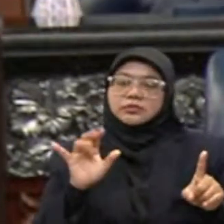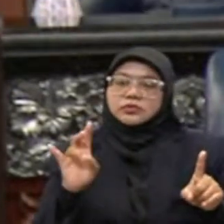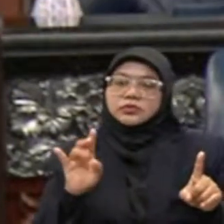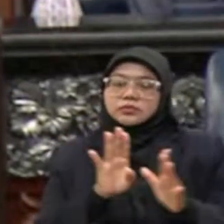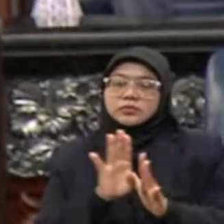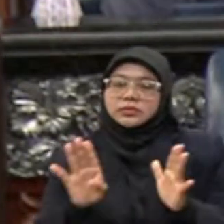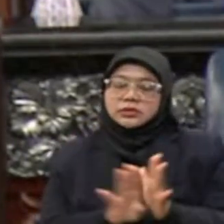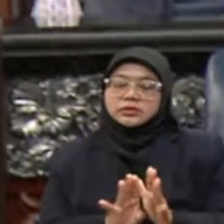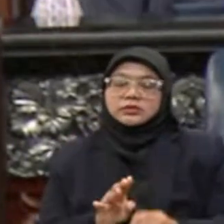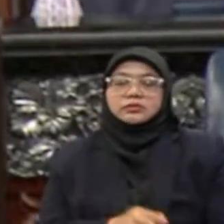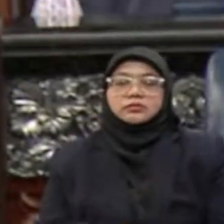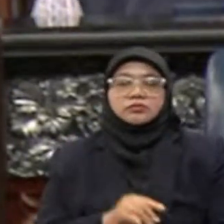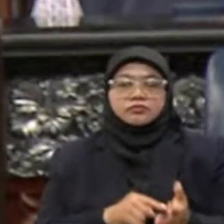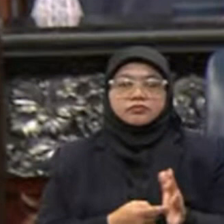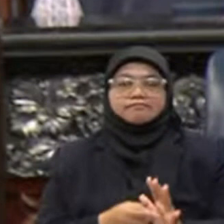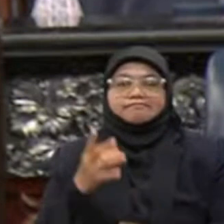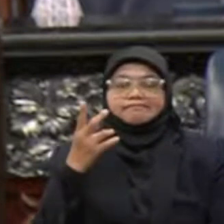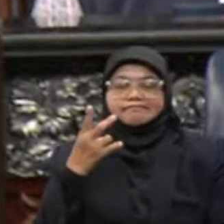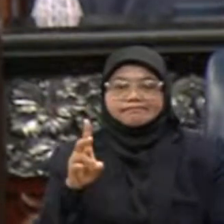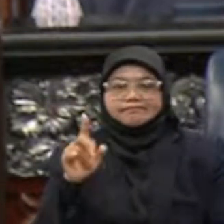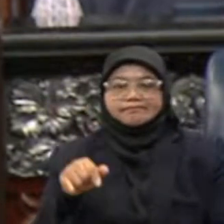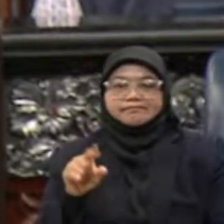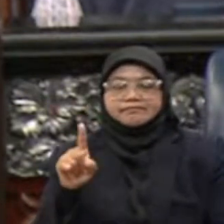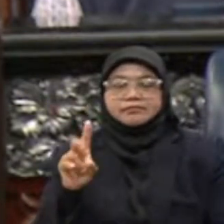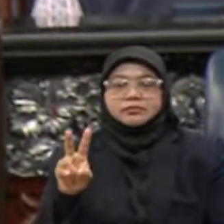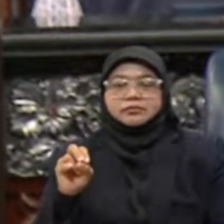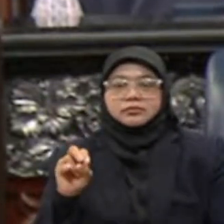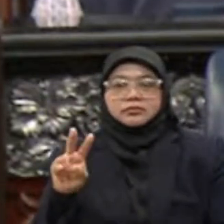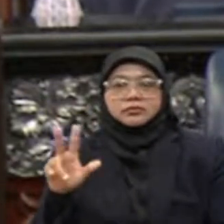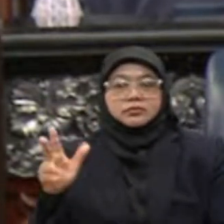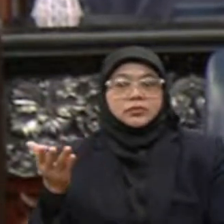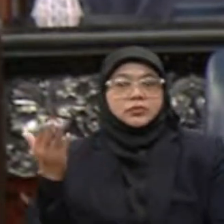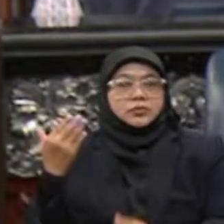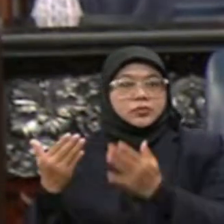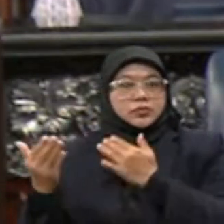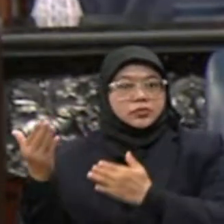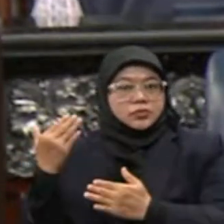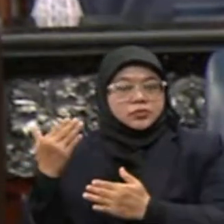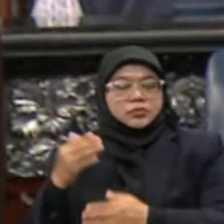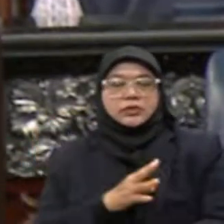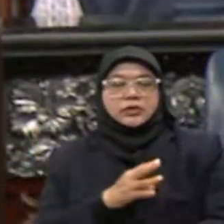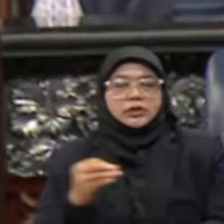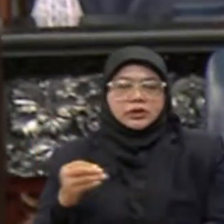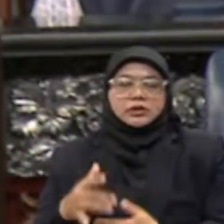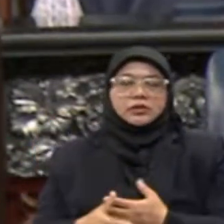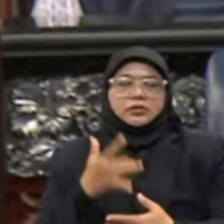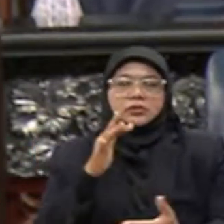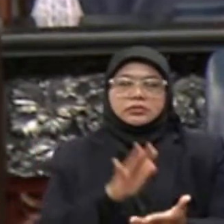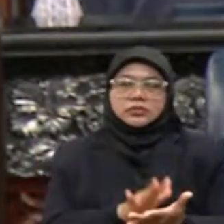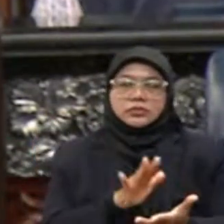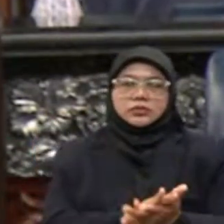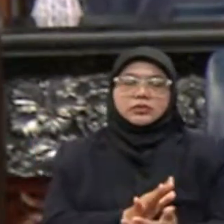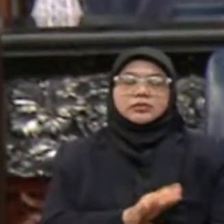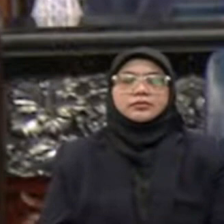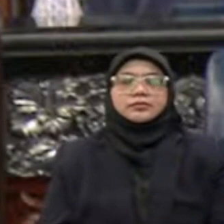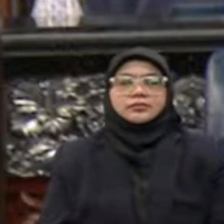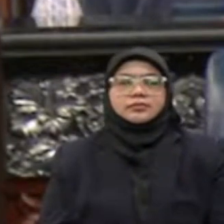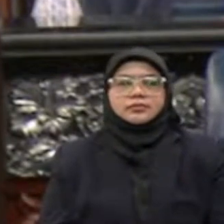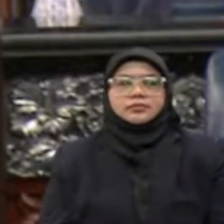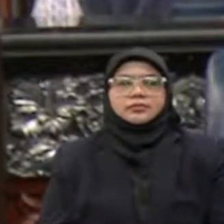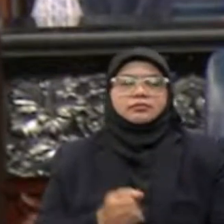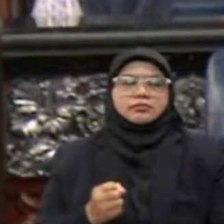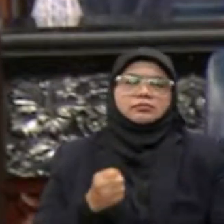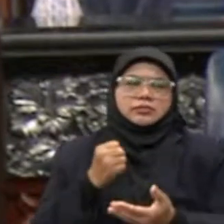7 billion Ringgit mulai itu 12 Januari 2023 yang lalu mengenai bantuan awal persekolahan sejumlah